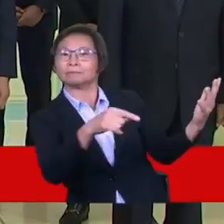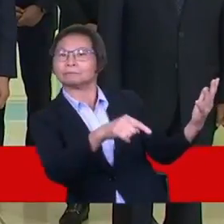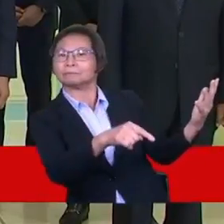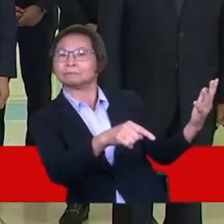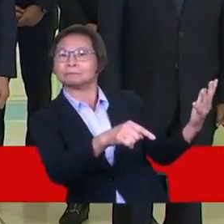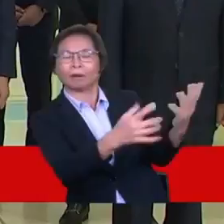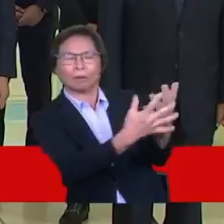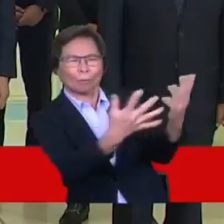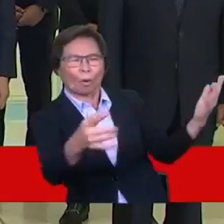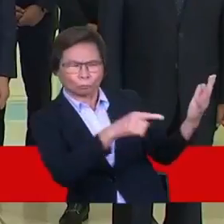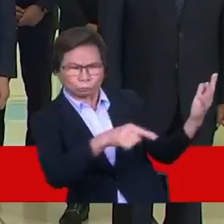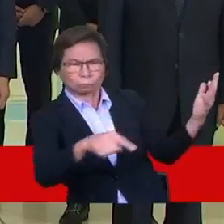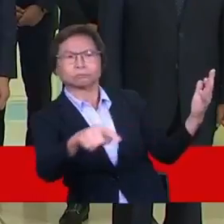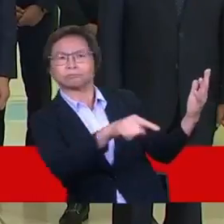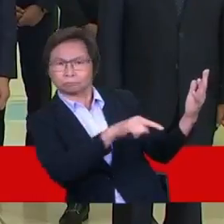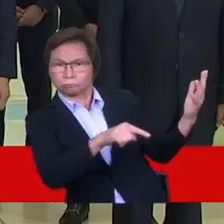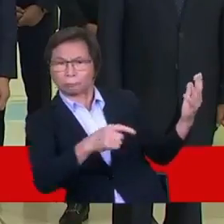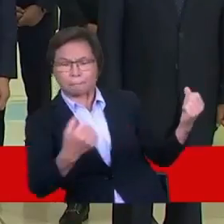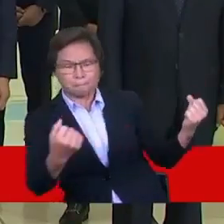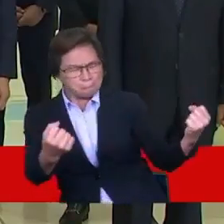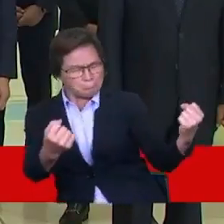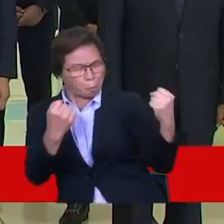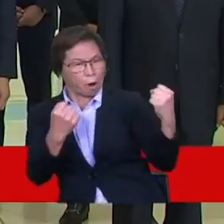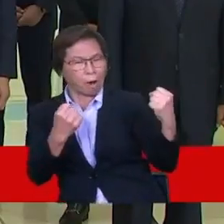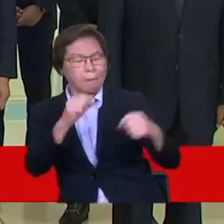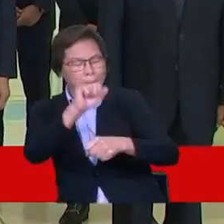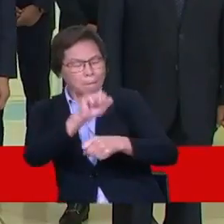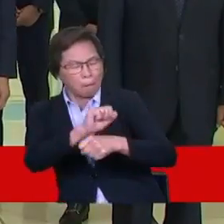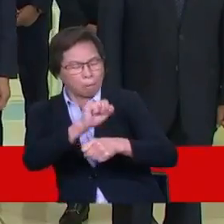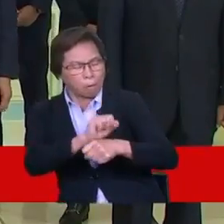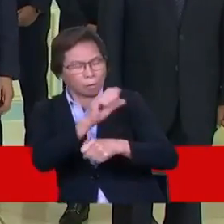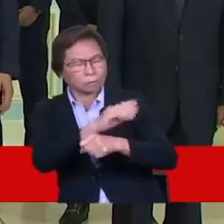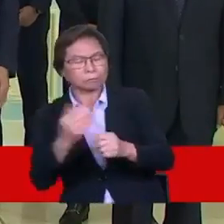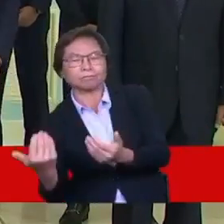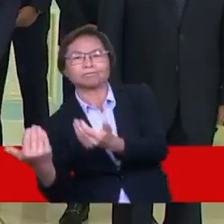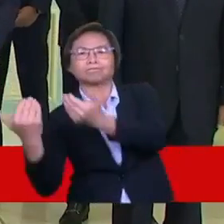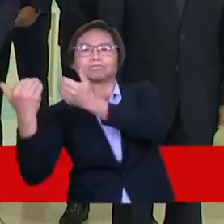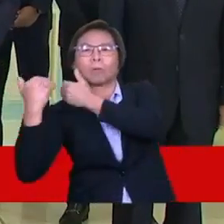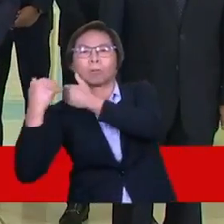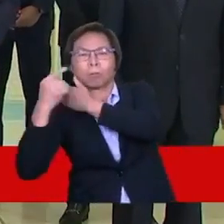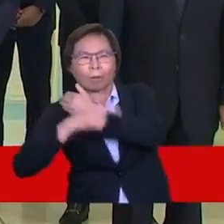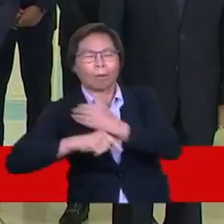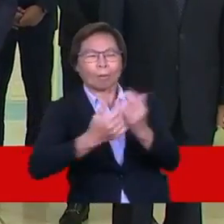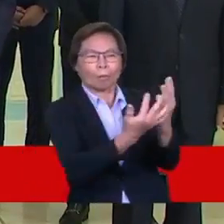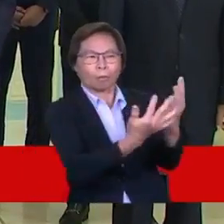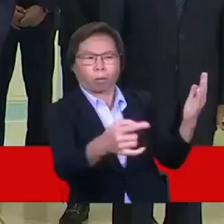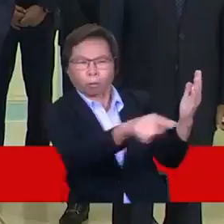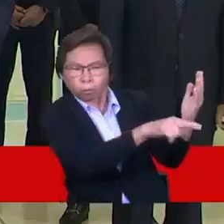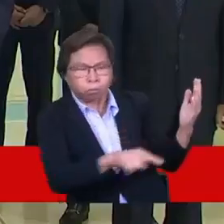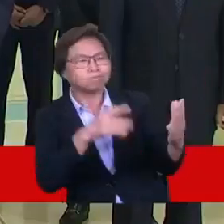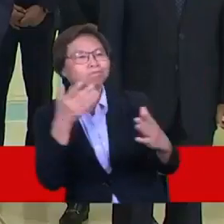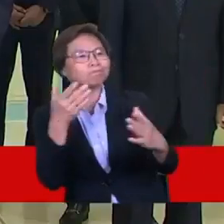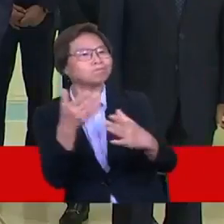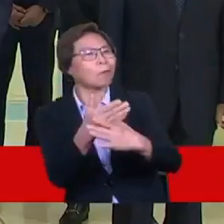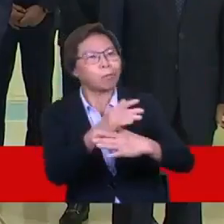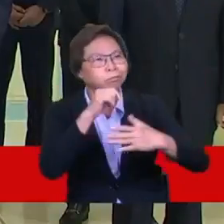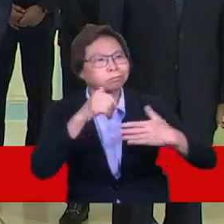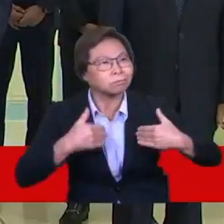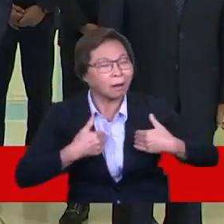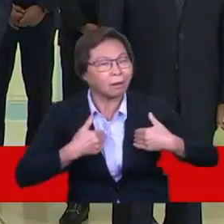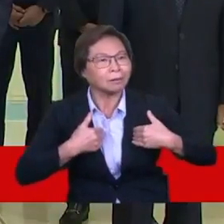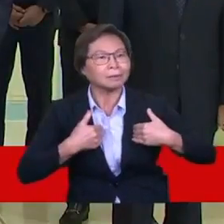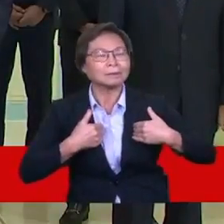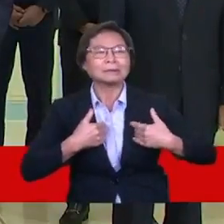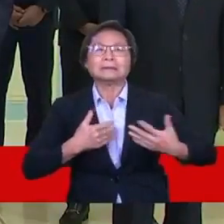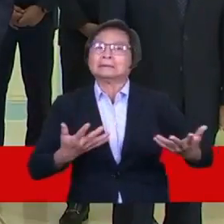agar terus tambah melaksanakan tugas dan tanggungjawab anda tanpa terganggu dengan